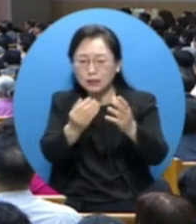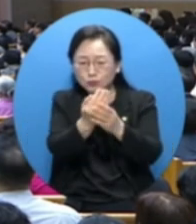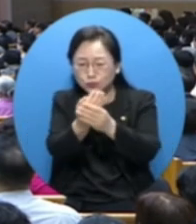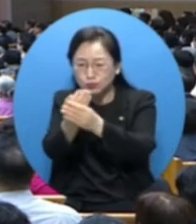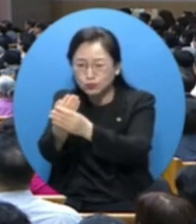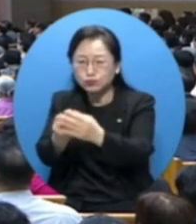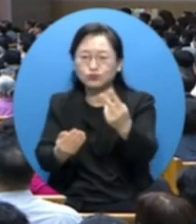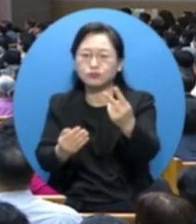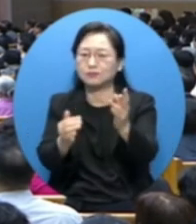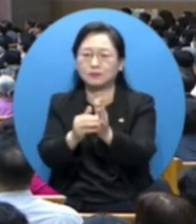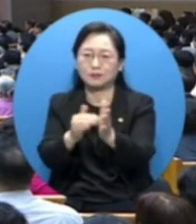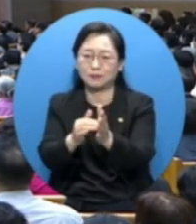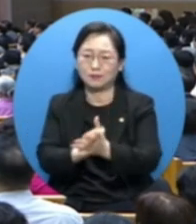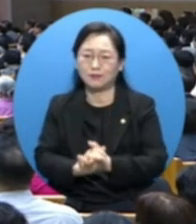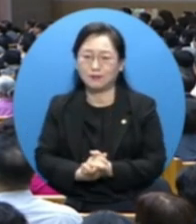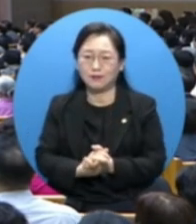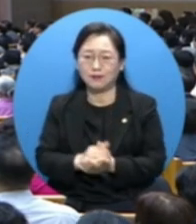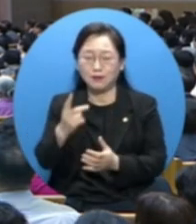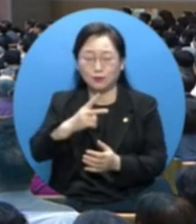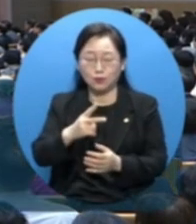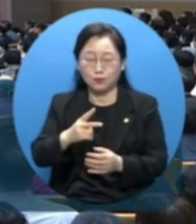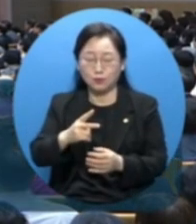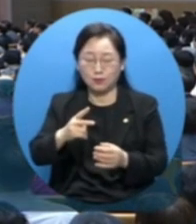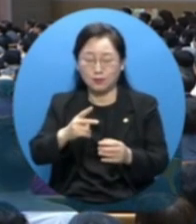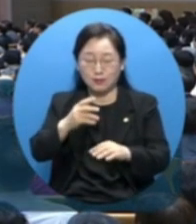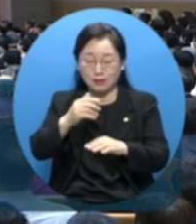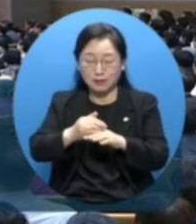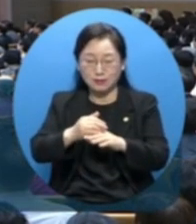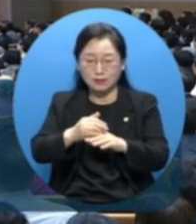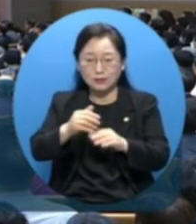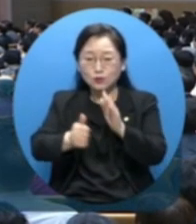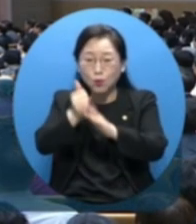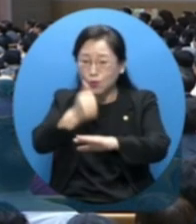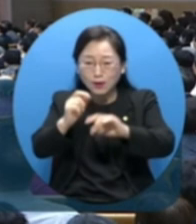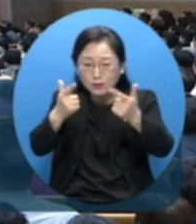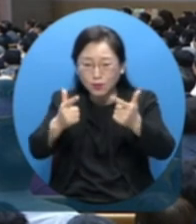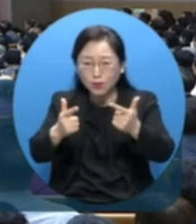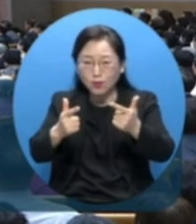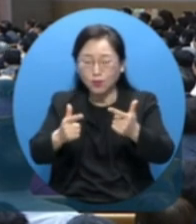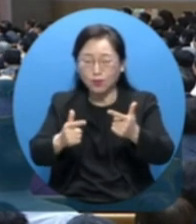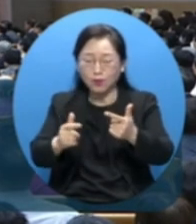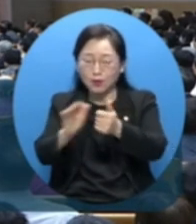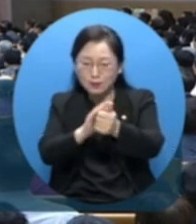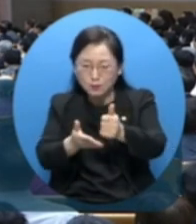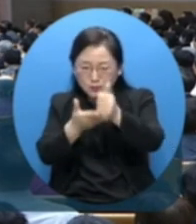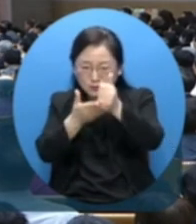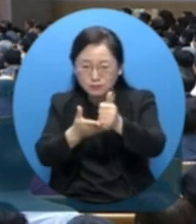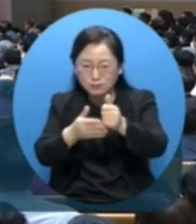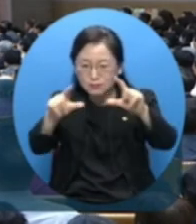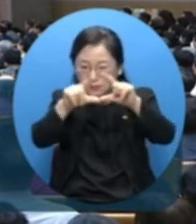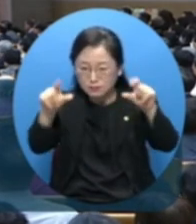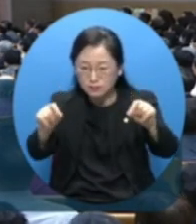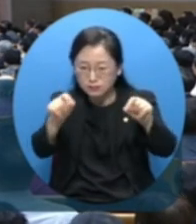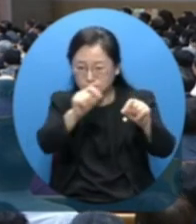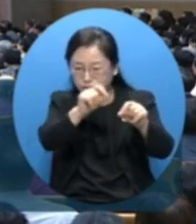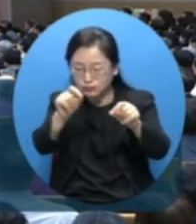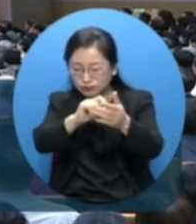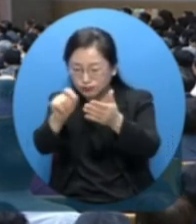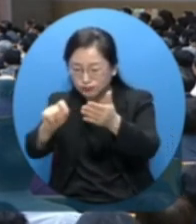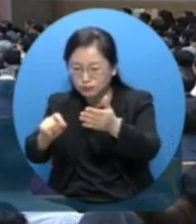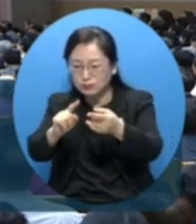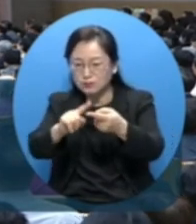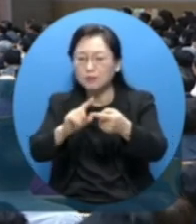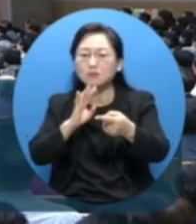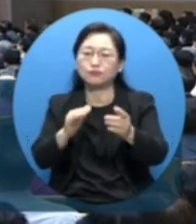강냉이가 전부였습니다. 그리고 머릿말에 쏜 성공이 아니라 성금이다. 이것이 그가 남긴 모든